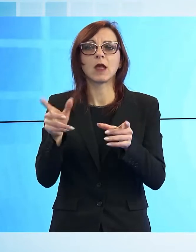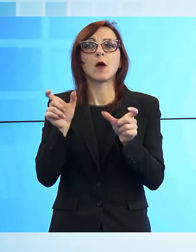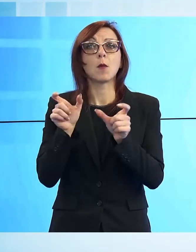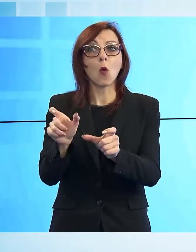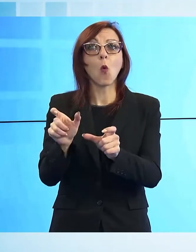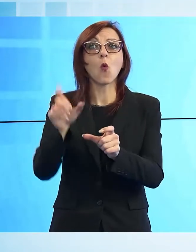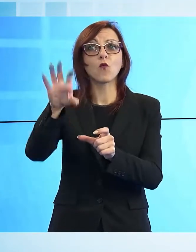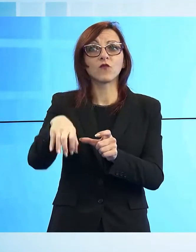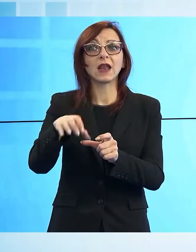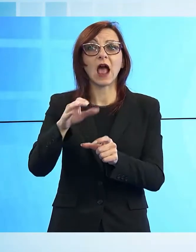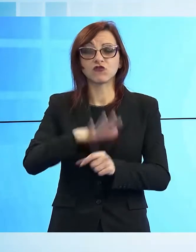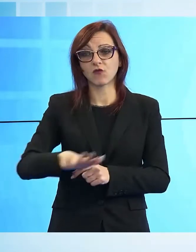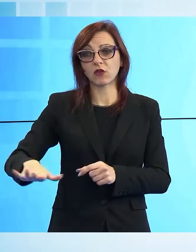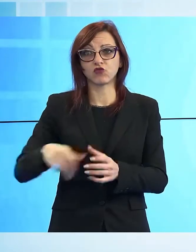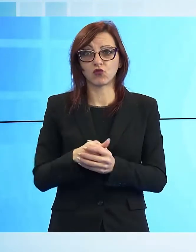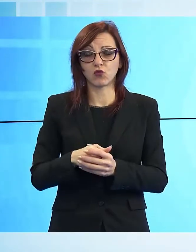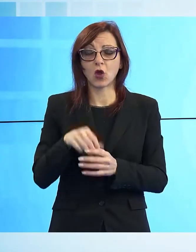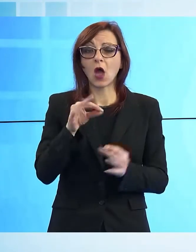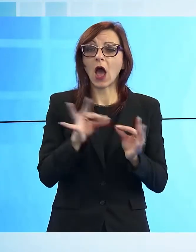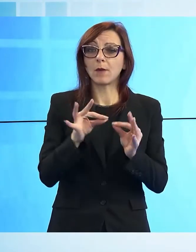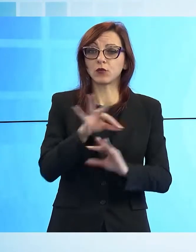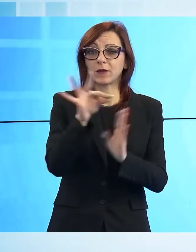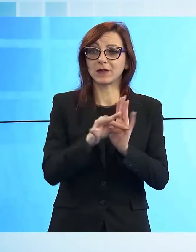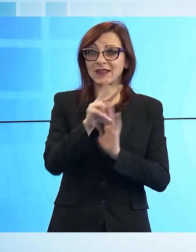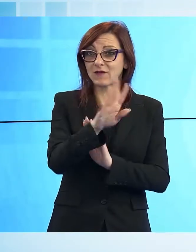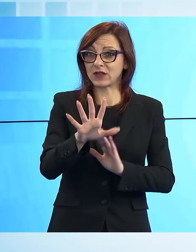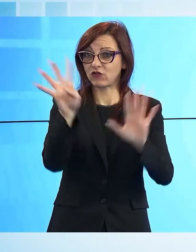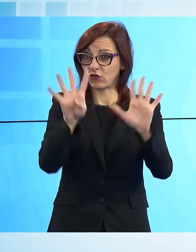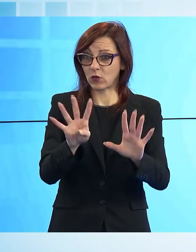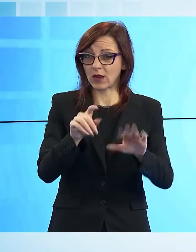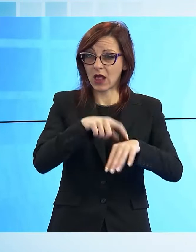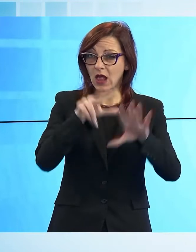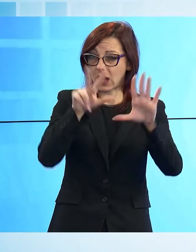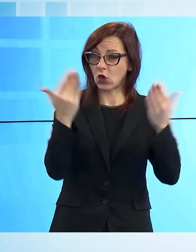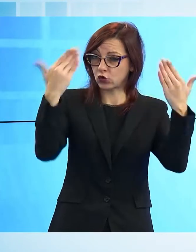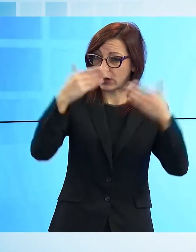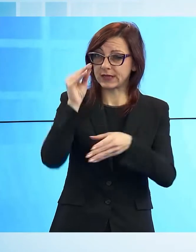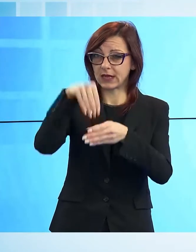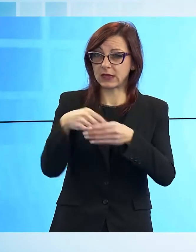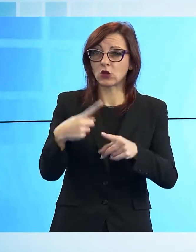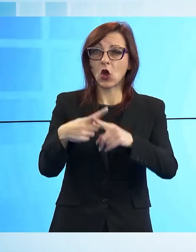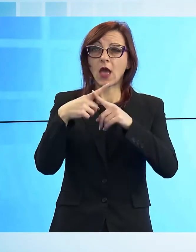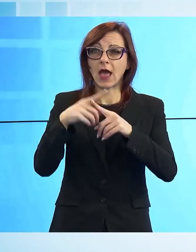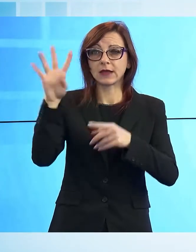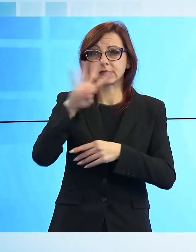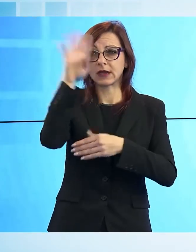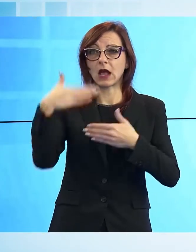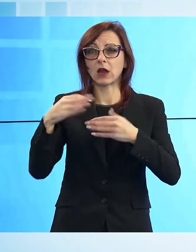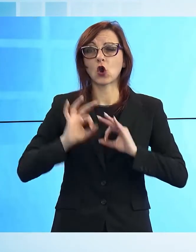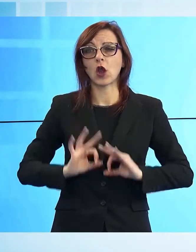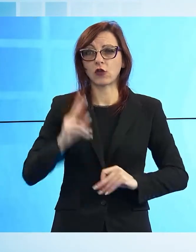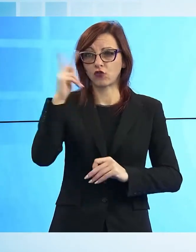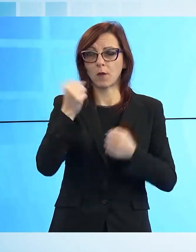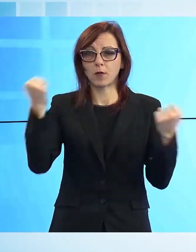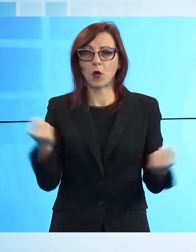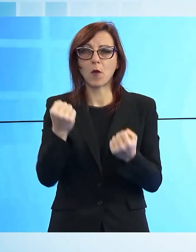è in programma questo giovedì 25 novembre a partire dalle ore 20 all'ex Real Collegio di Lucca ed è promosso dall'Associazione Amici